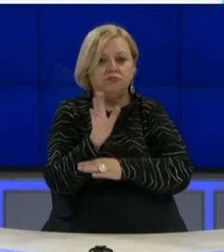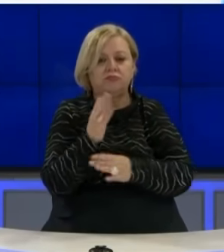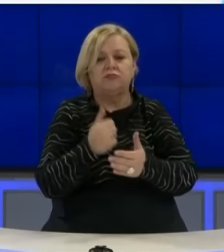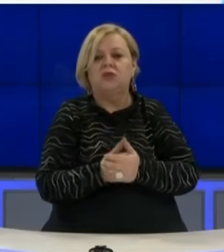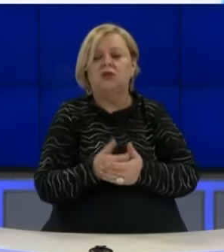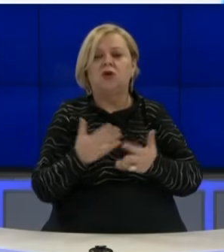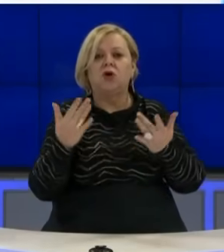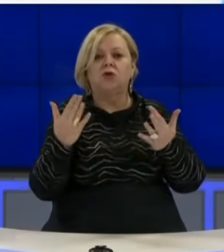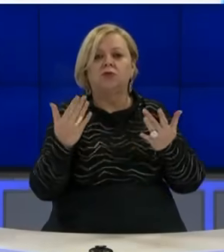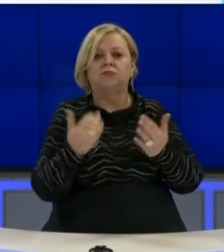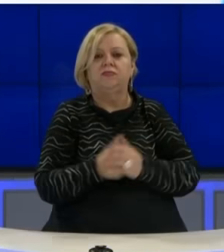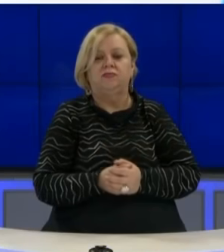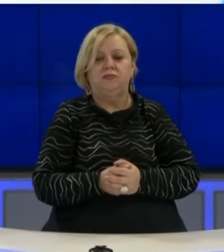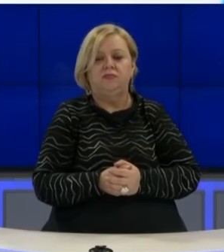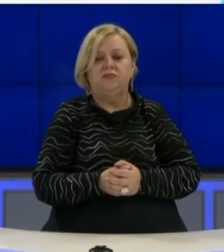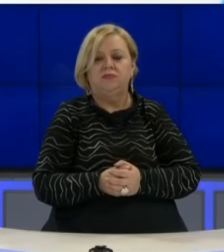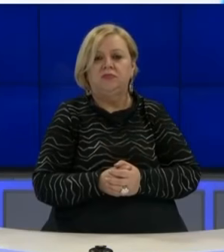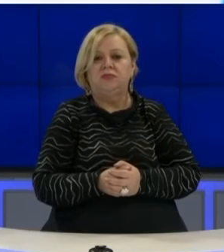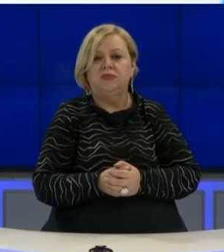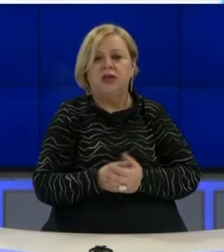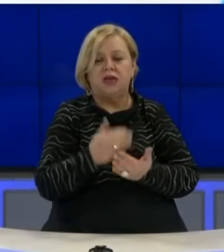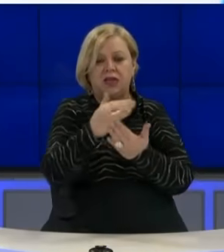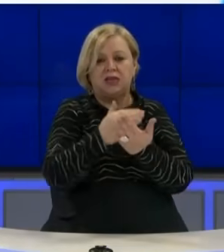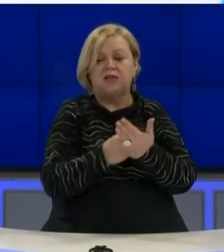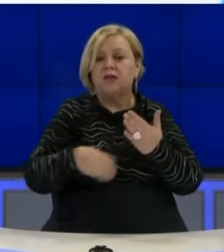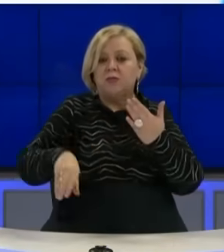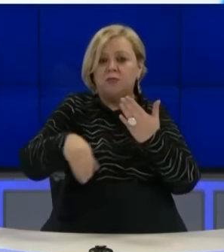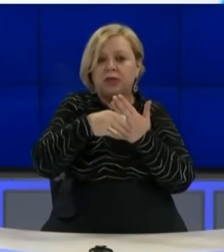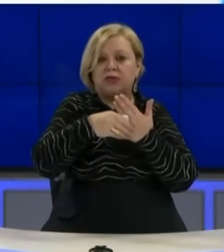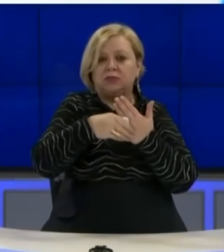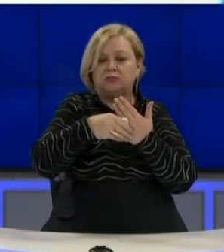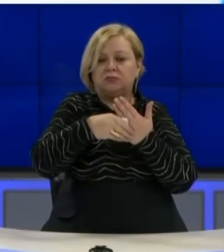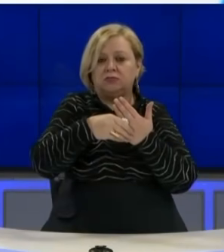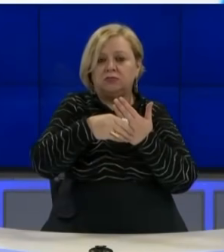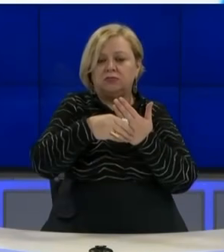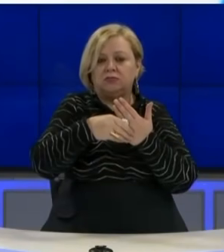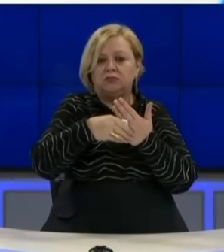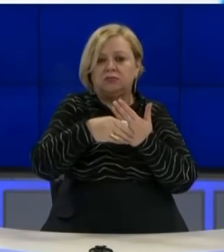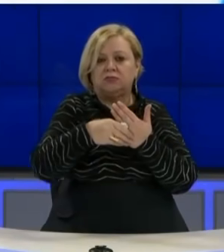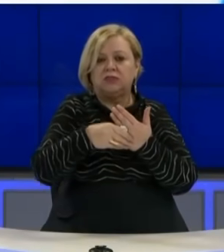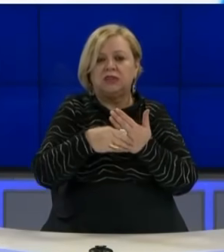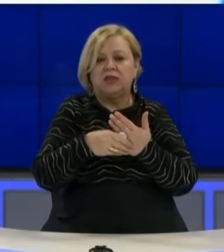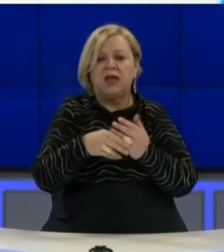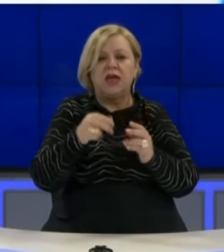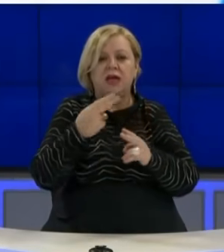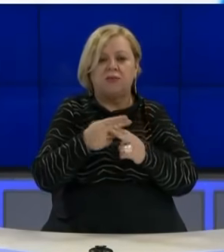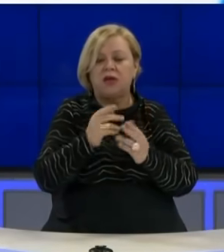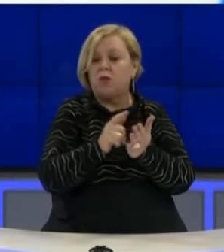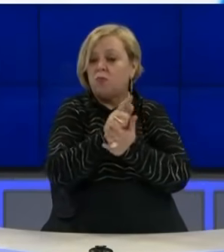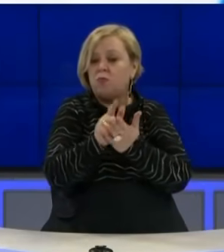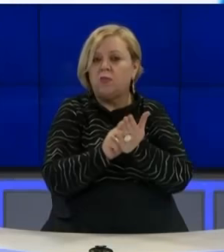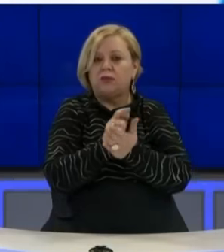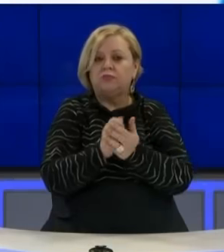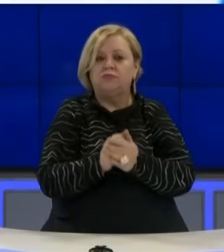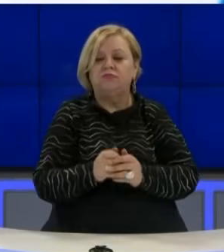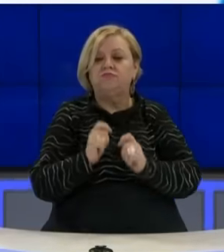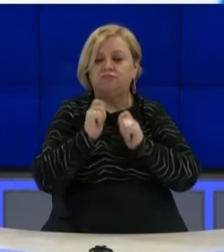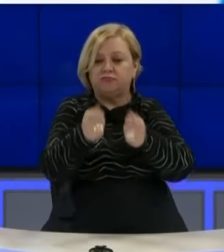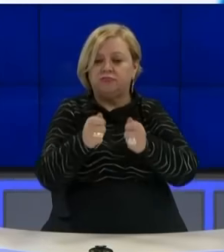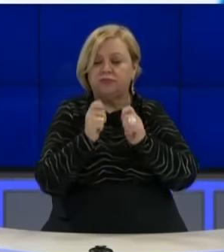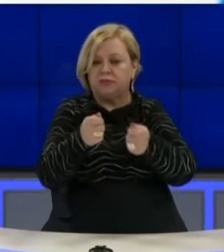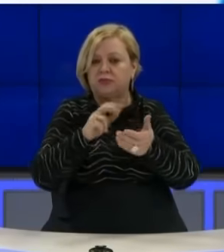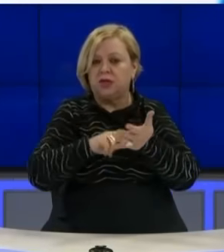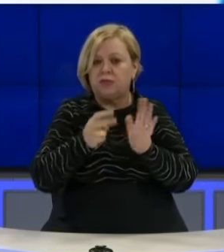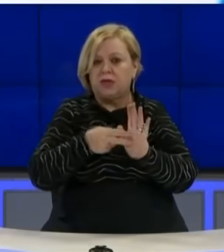kandidat ka pasur, sipas listës së bashkangjitur, pra siç janë bashkangjitur ato lista prej momentin kur kanë aplikuar të gjitha partitë me